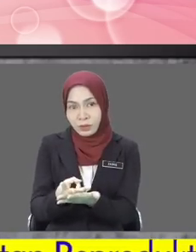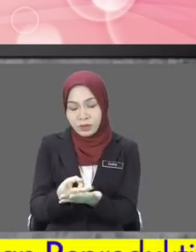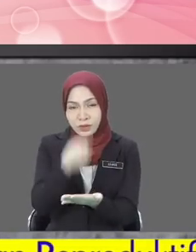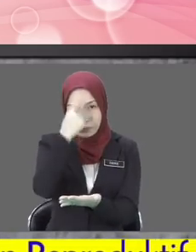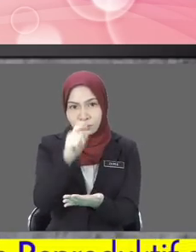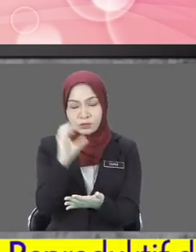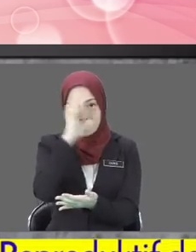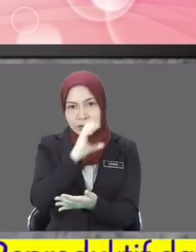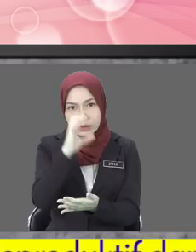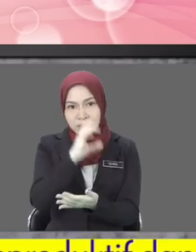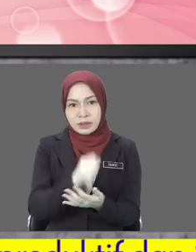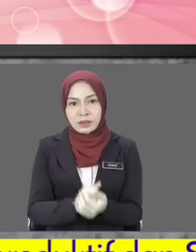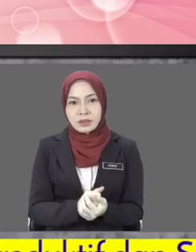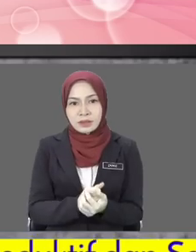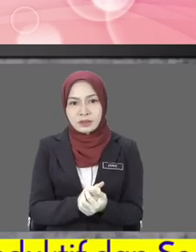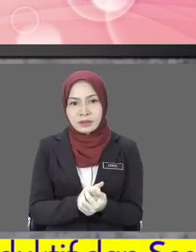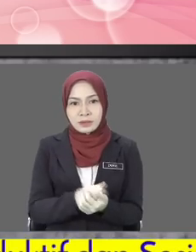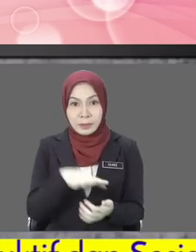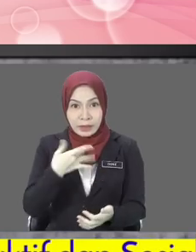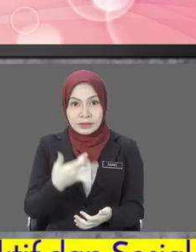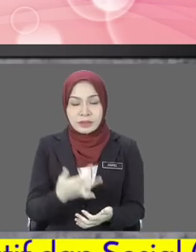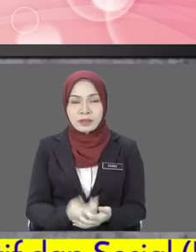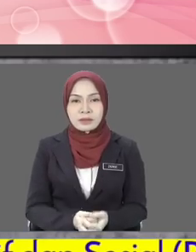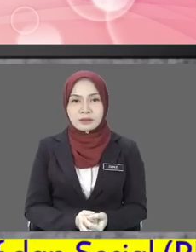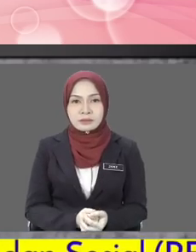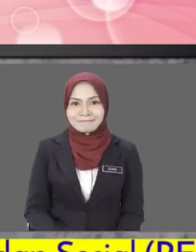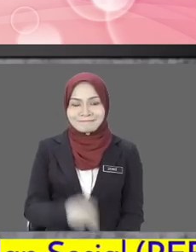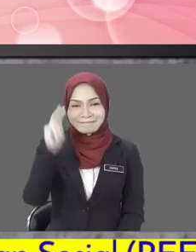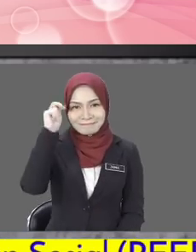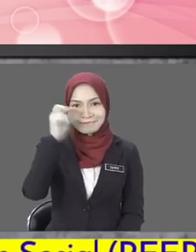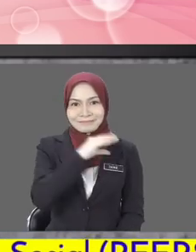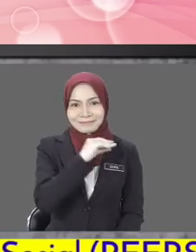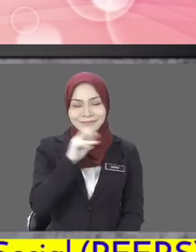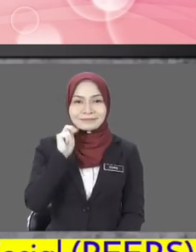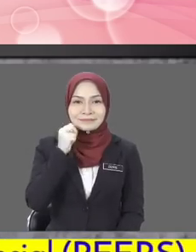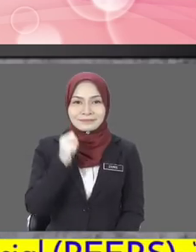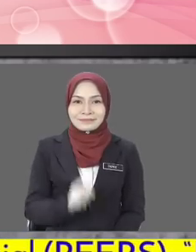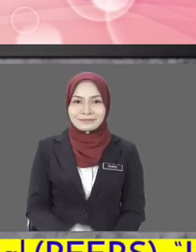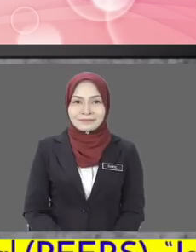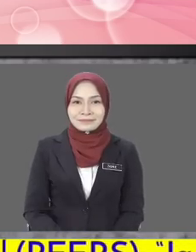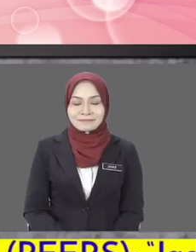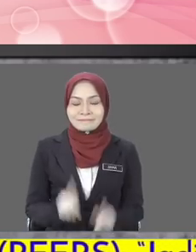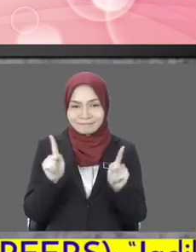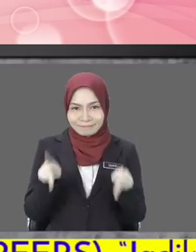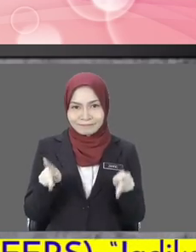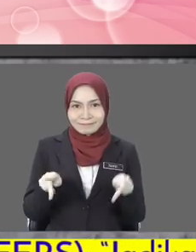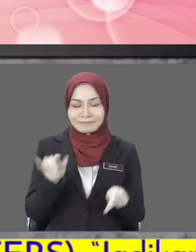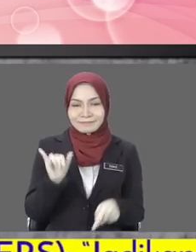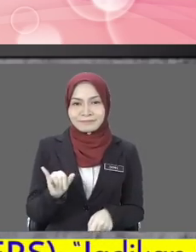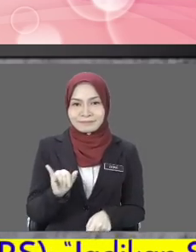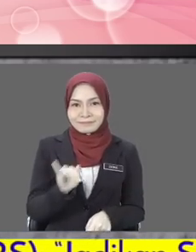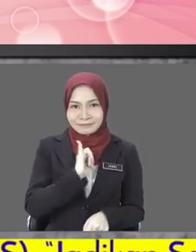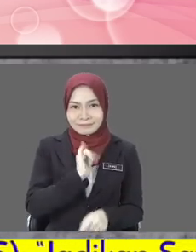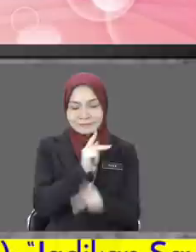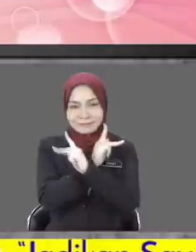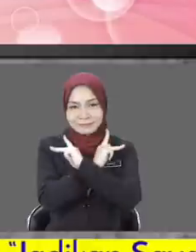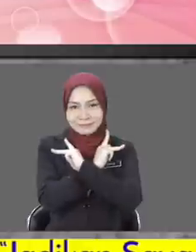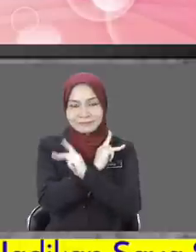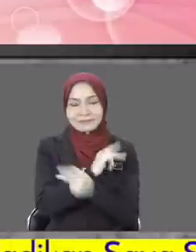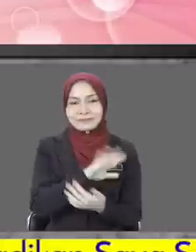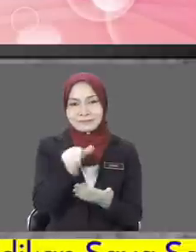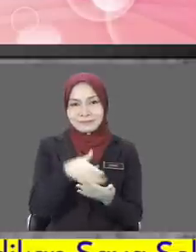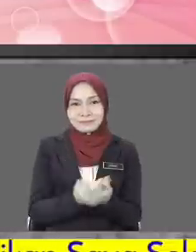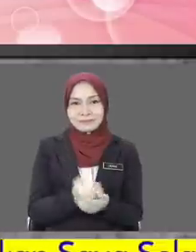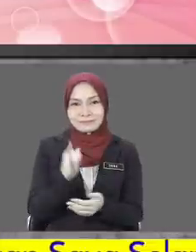pengalaman tersebut tuan-tuan puan-puan belajar-belajar yang dikasihi sekalian